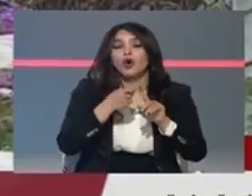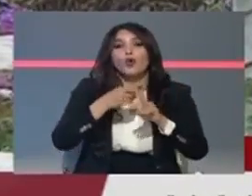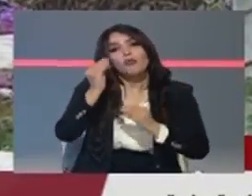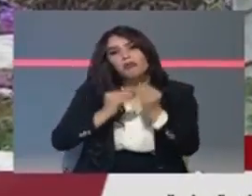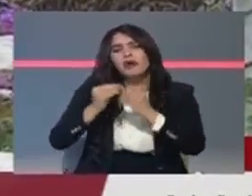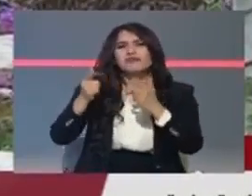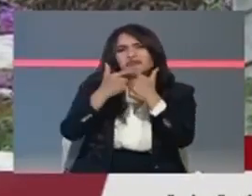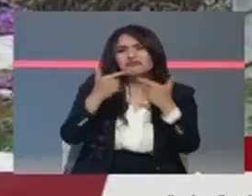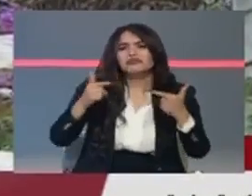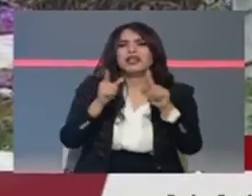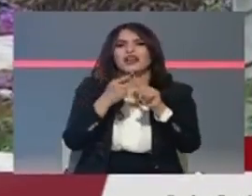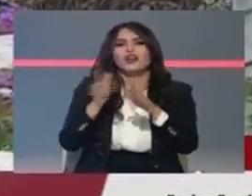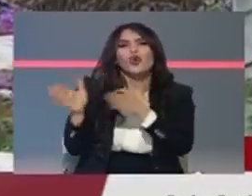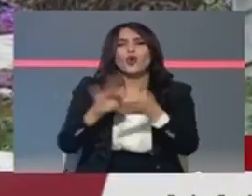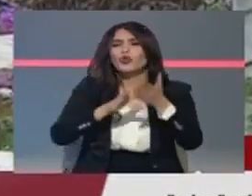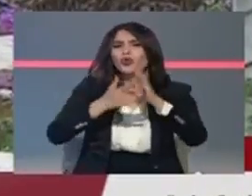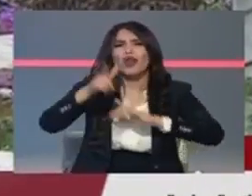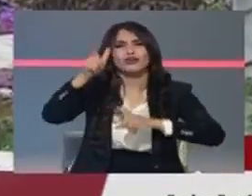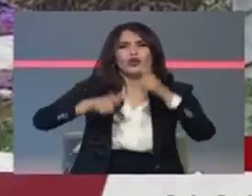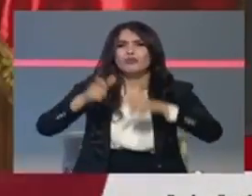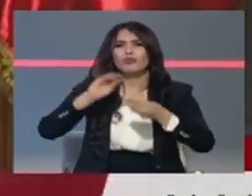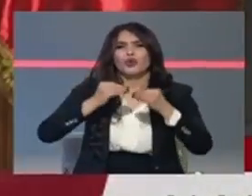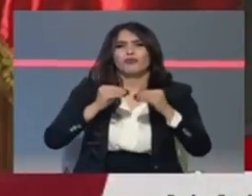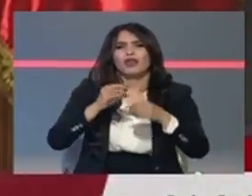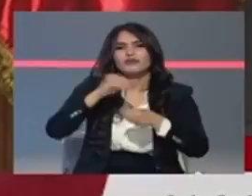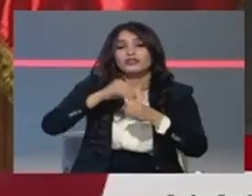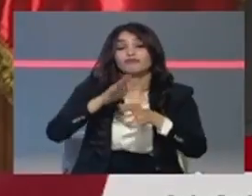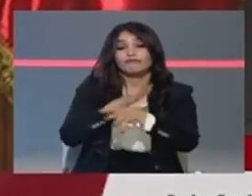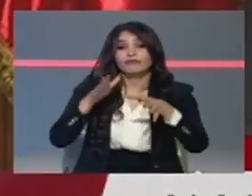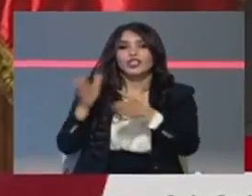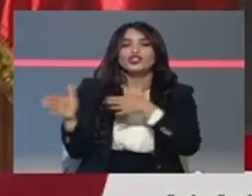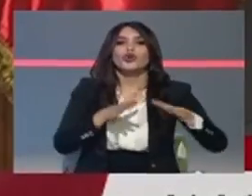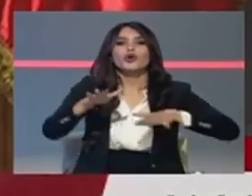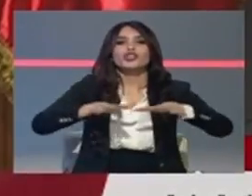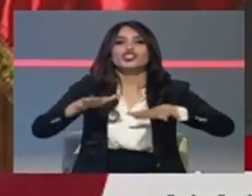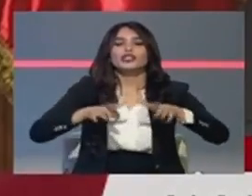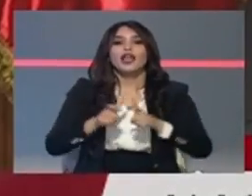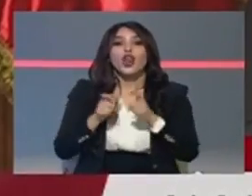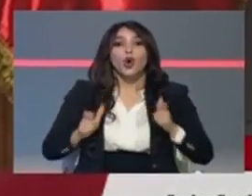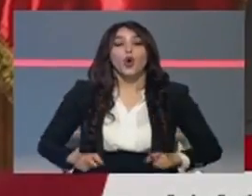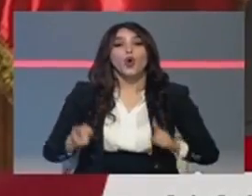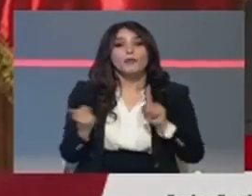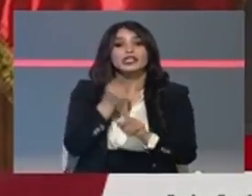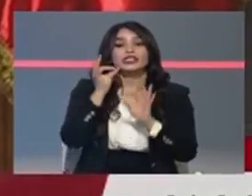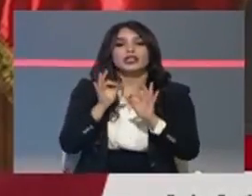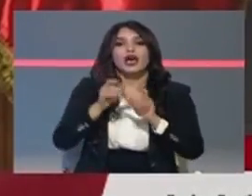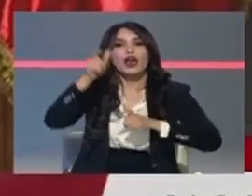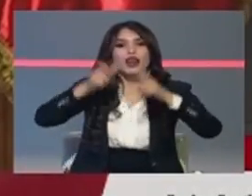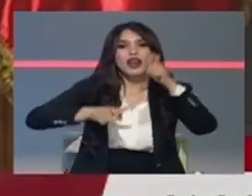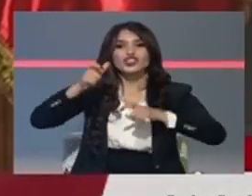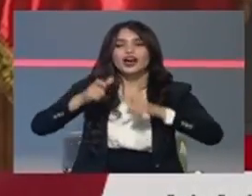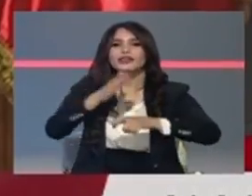التقليدية الكل معناتها ولوا في مشاكل اقتصادية كبيرة. الإجراءات الحكومية الاستثنائية لفائدة بعض الفئات